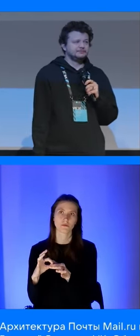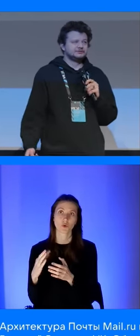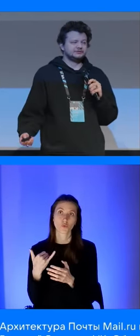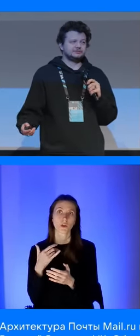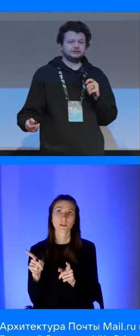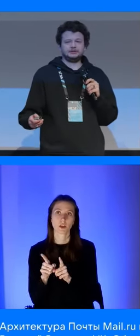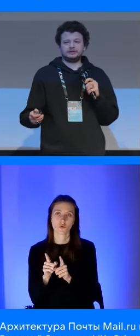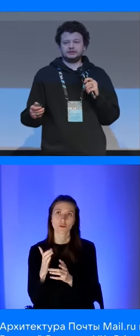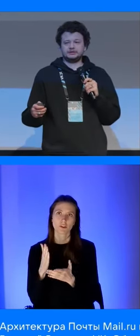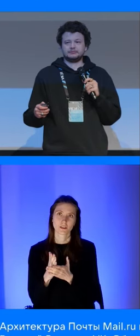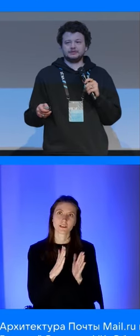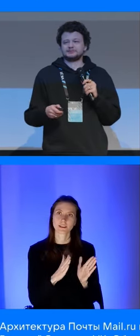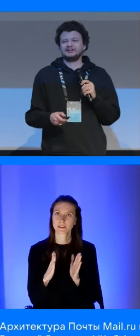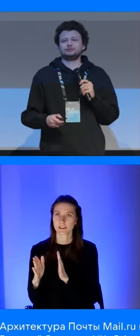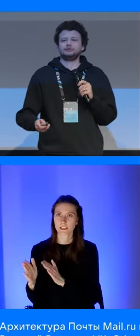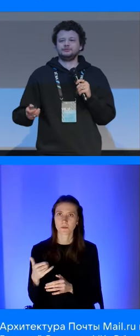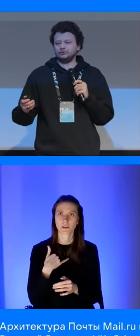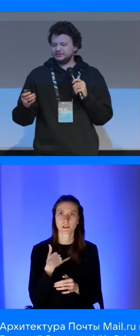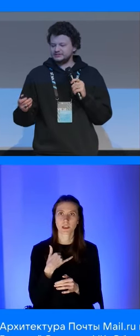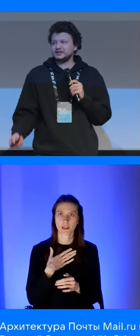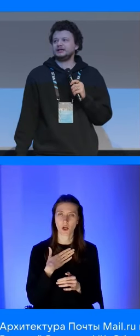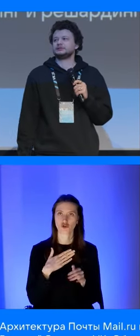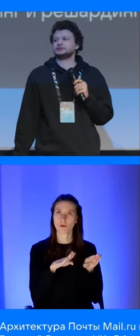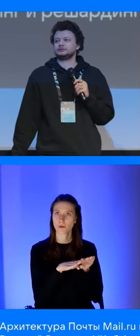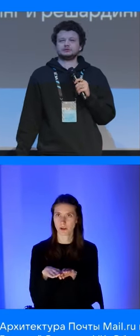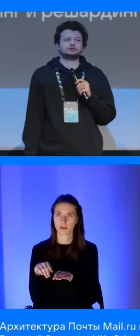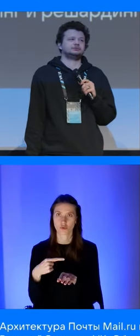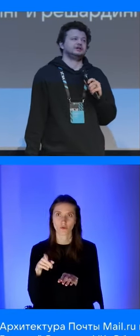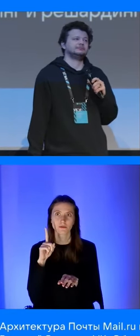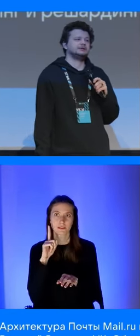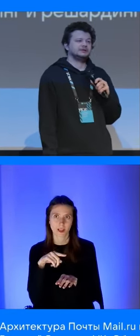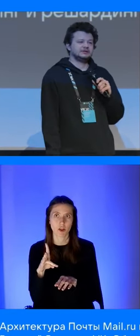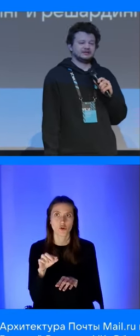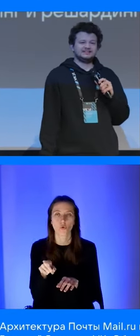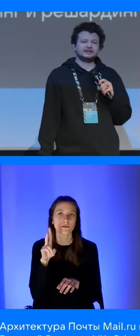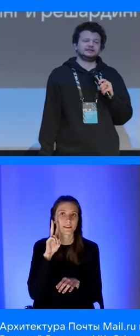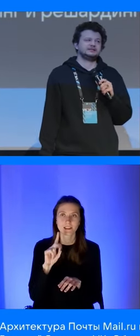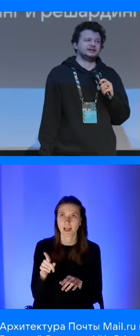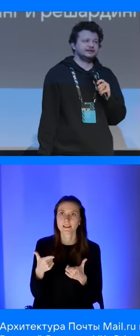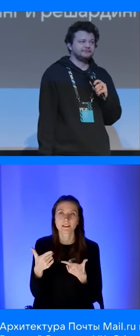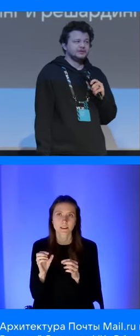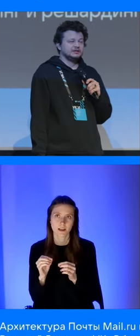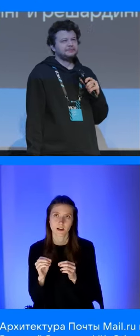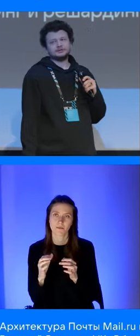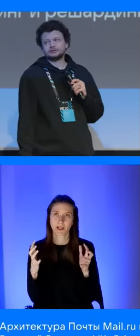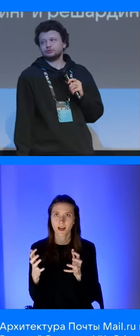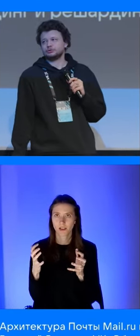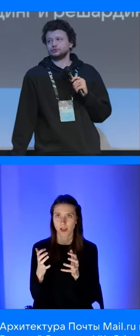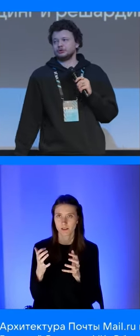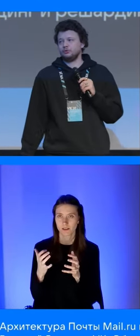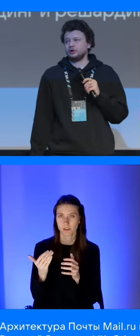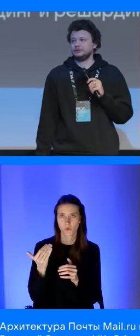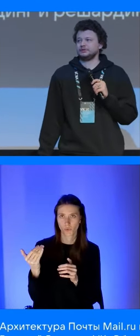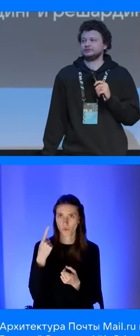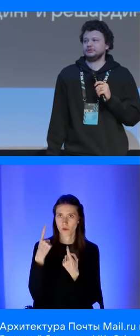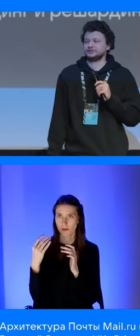система. Соответственно, наш монолит ходит в нее. Он не знает, что там, где хранятся данные. Написана эта штука тоже